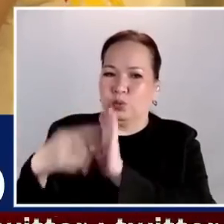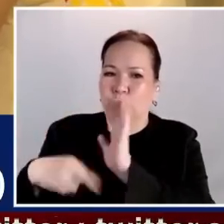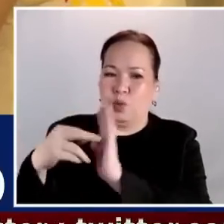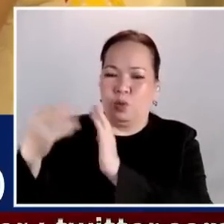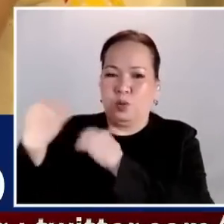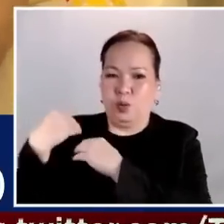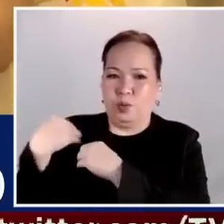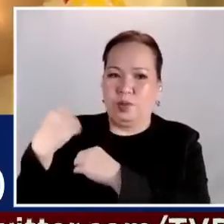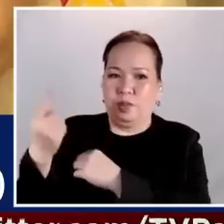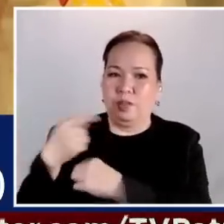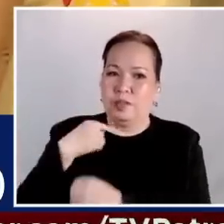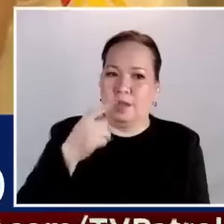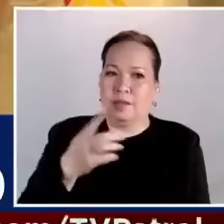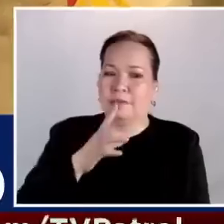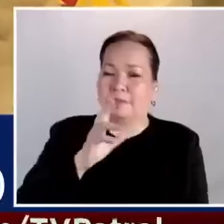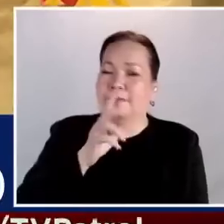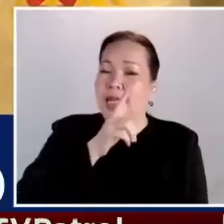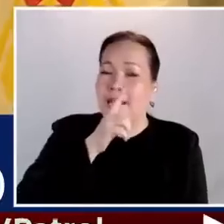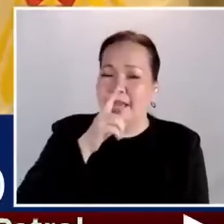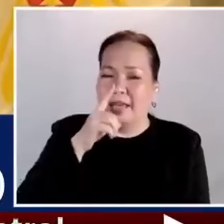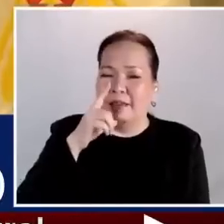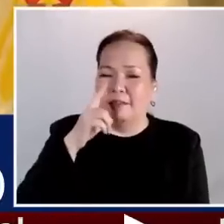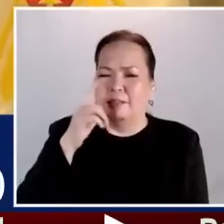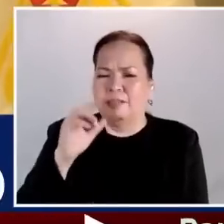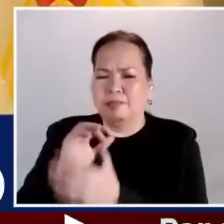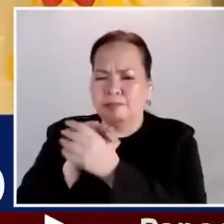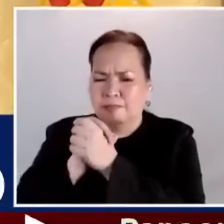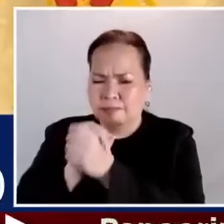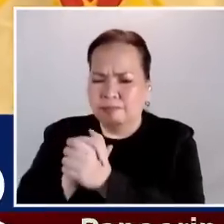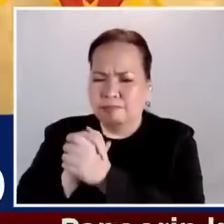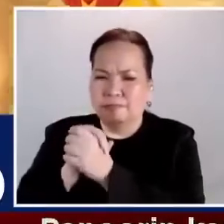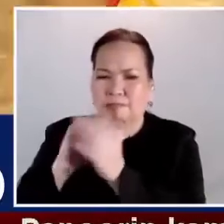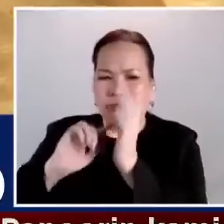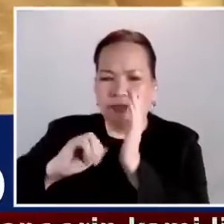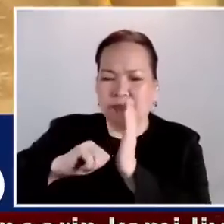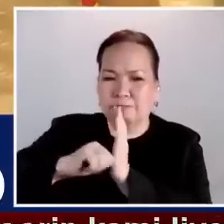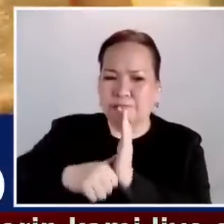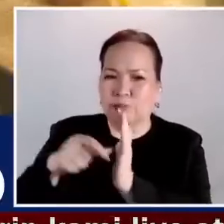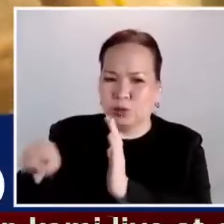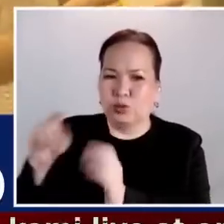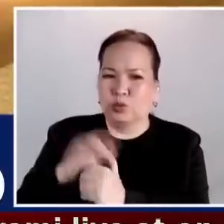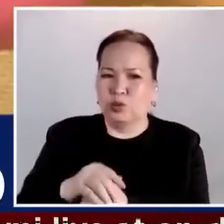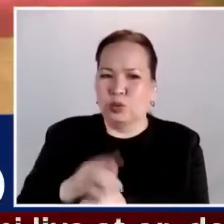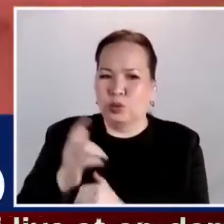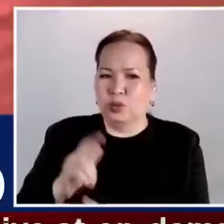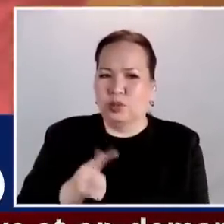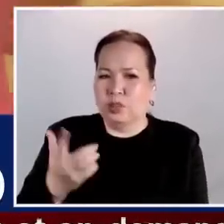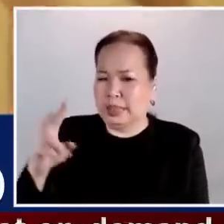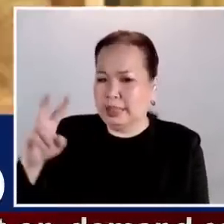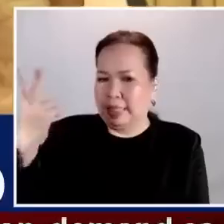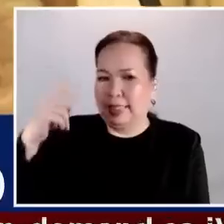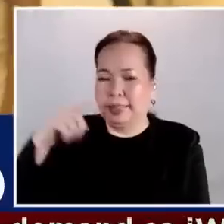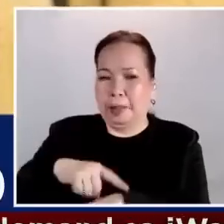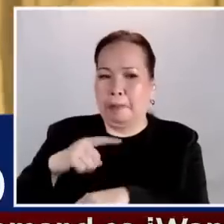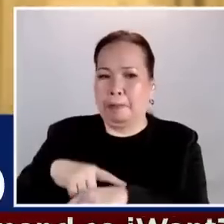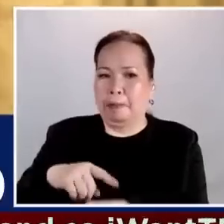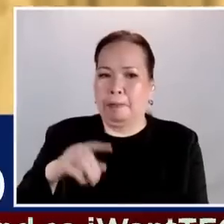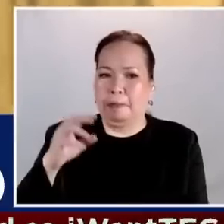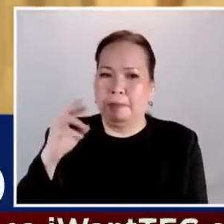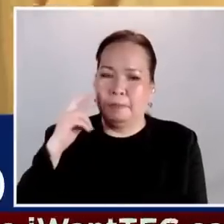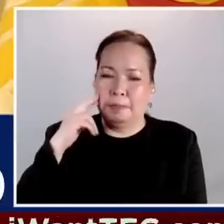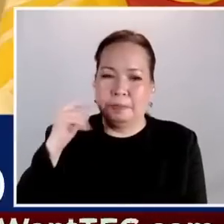din ito ni outgoing Vice President Lenny Robredo sa panulumpa ni Ontivero para sa kanyang ikalawang termino. You are